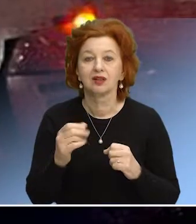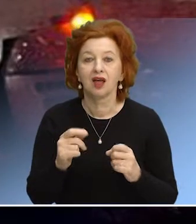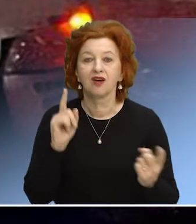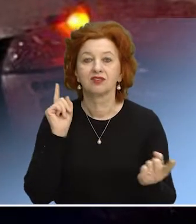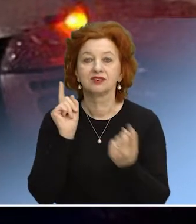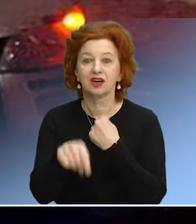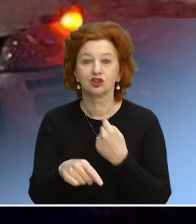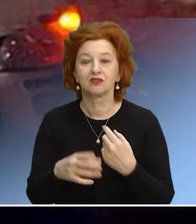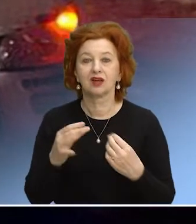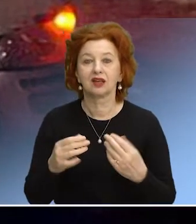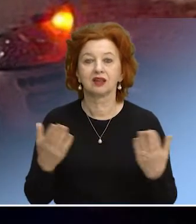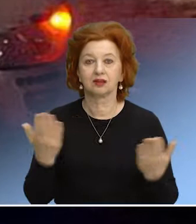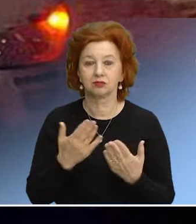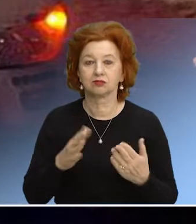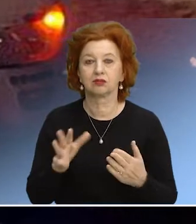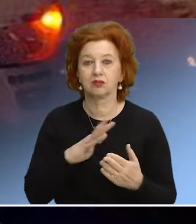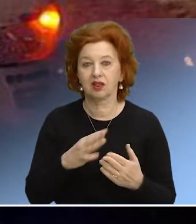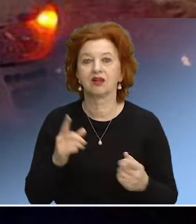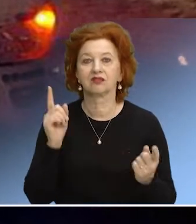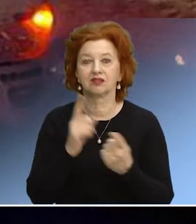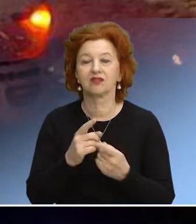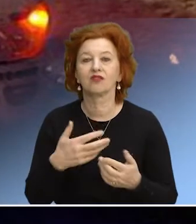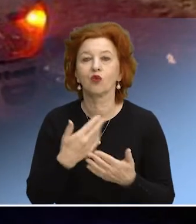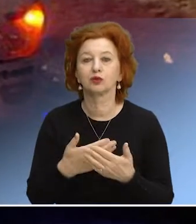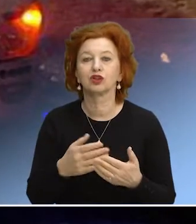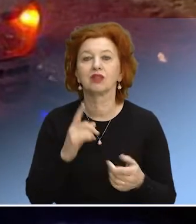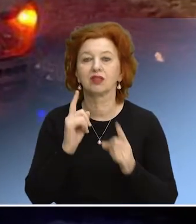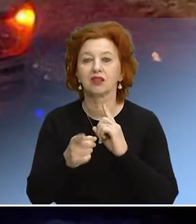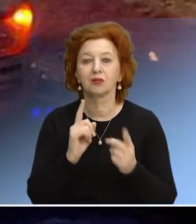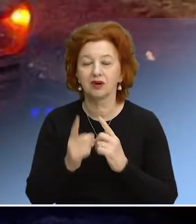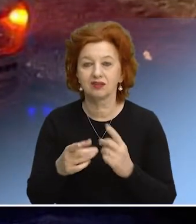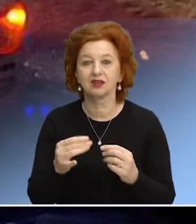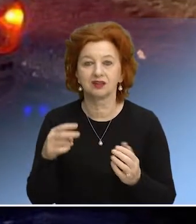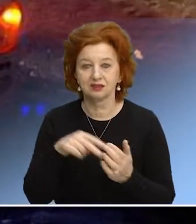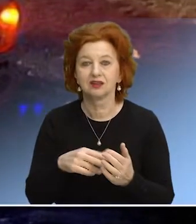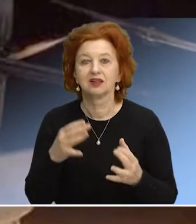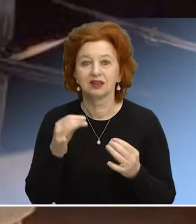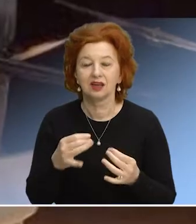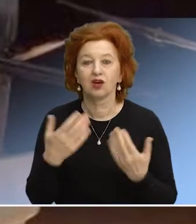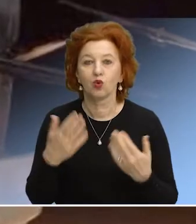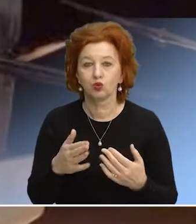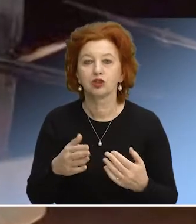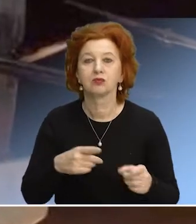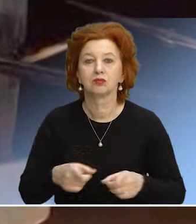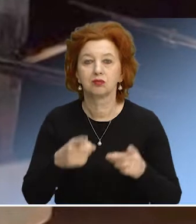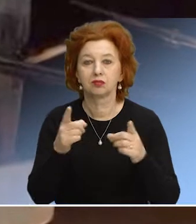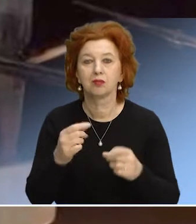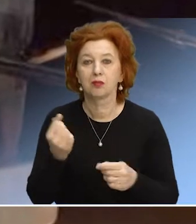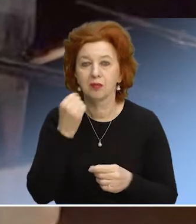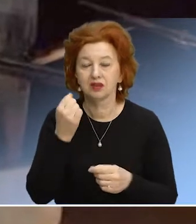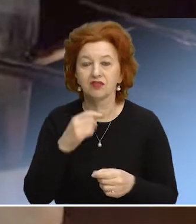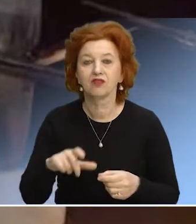для встречного движения, где допустил столкновение с движущимся во встречном направлении пассажирским автобусом «Ютанг», следовавший по